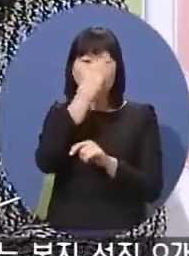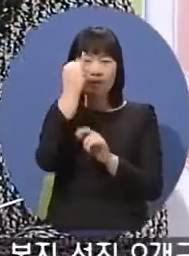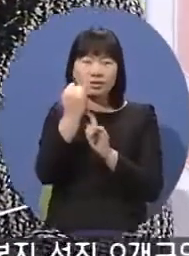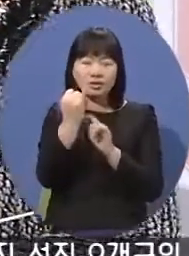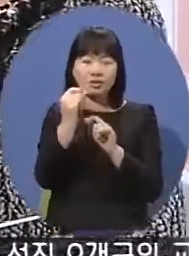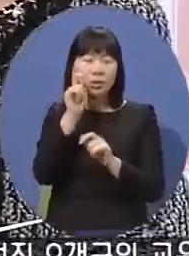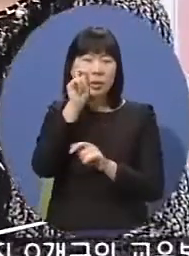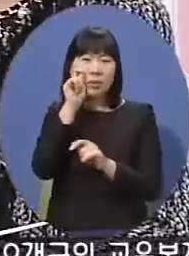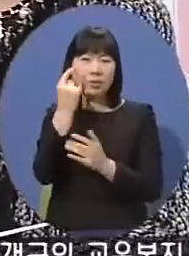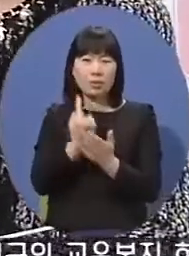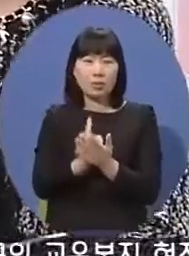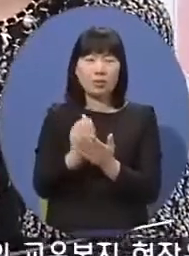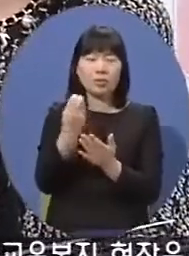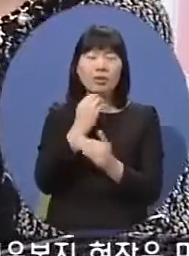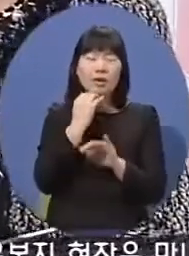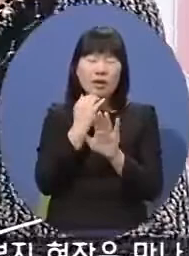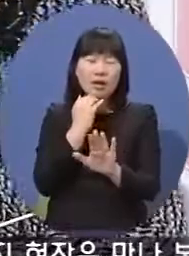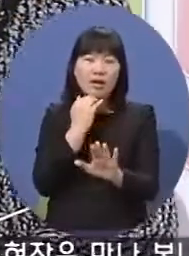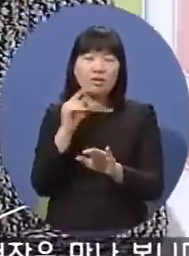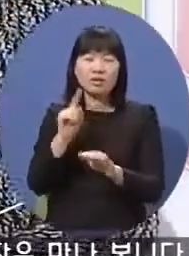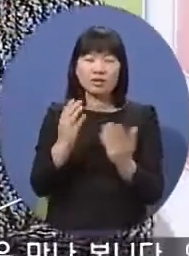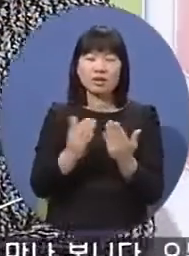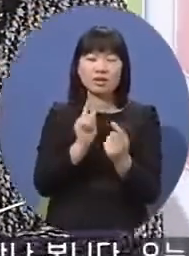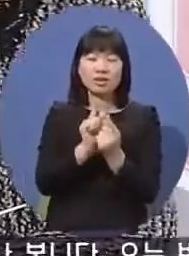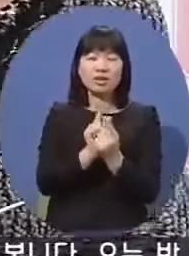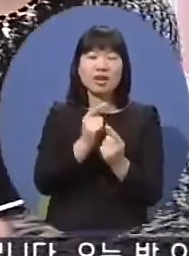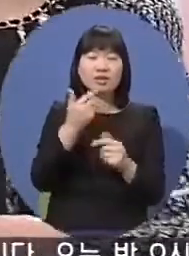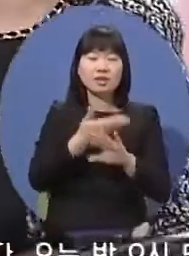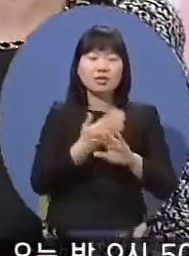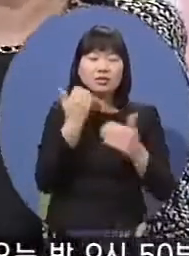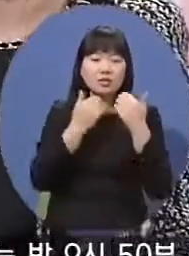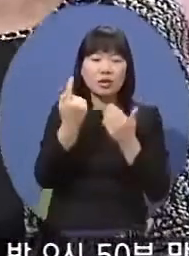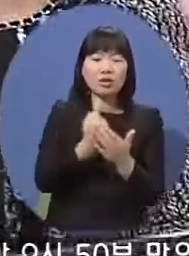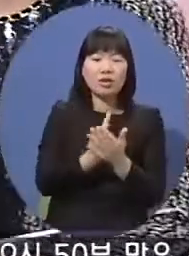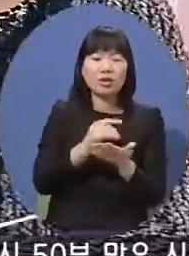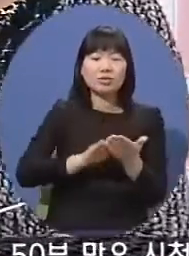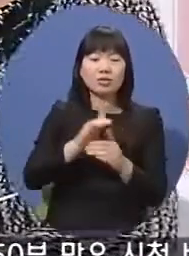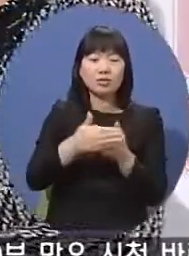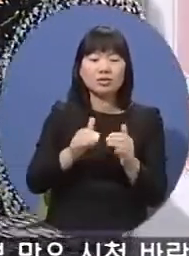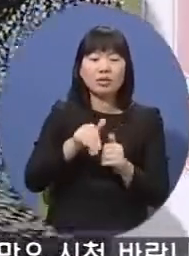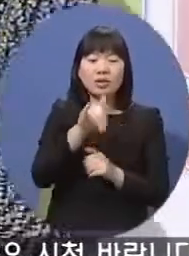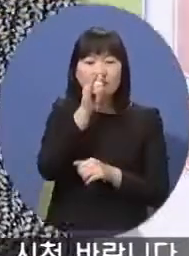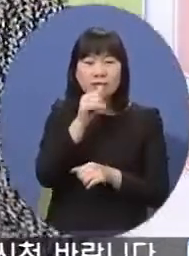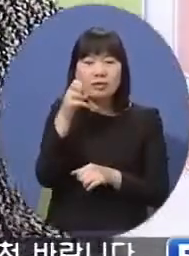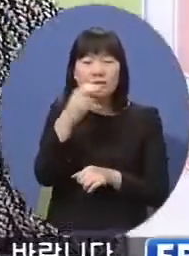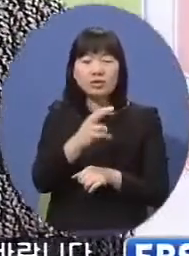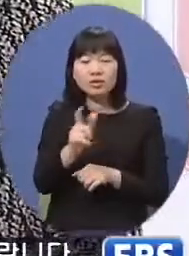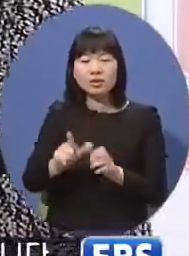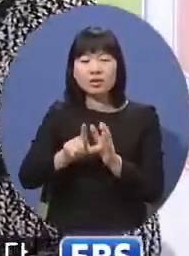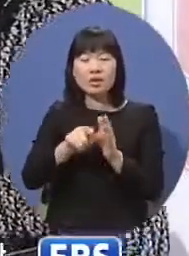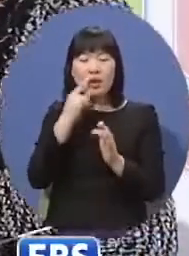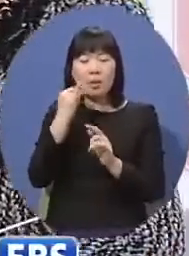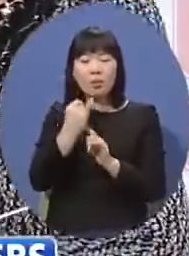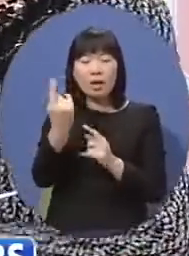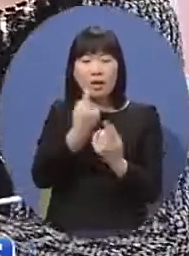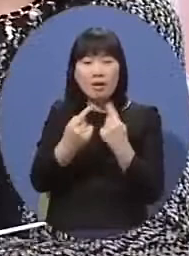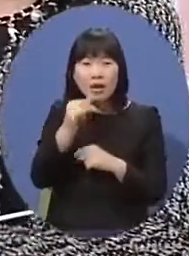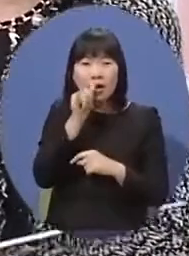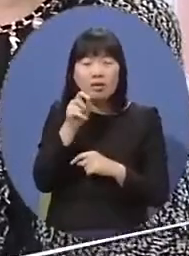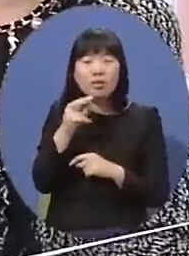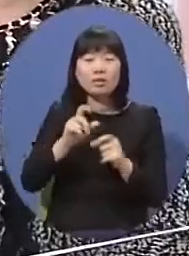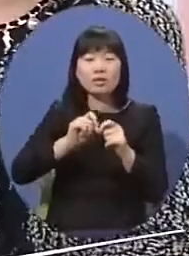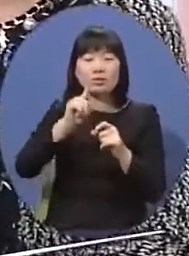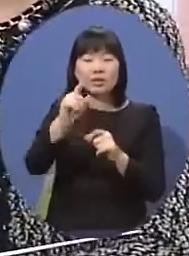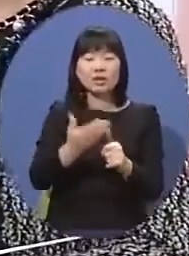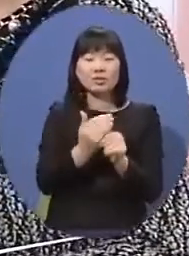오고 또 좀 있다가 또 무슨 일 있으면 또 다른 누가 오고 놀이방도 갈 수 있고 또 저녁 때 엄마 오고